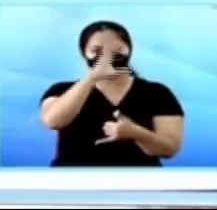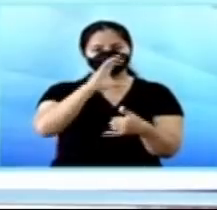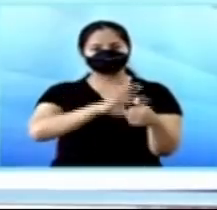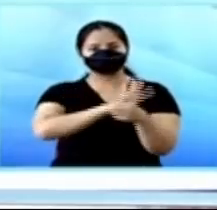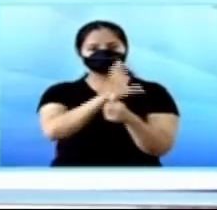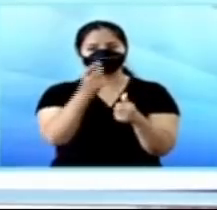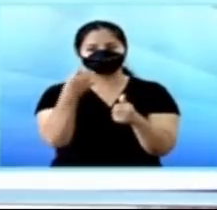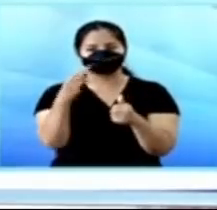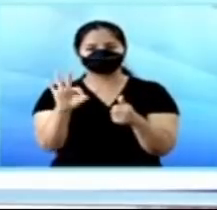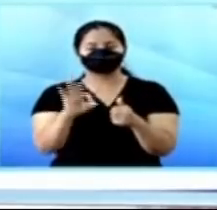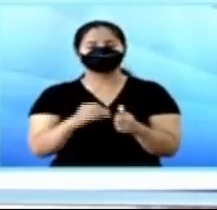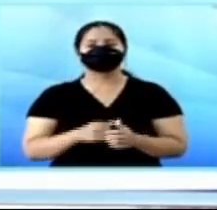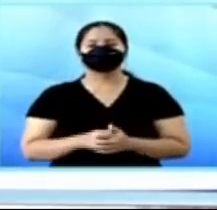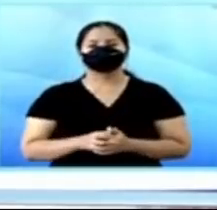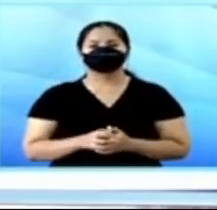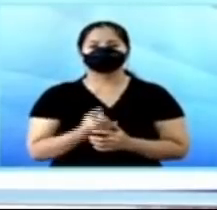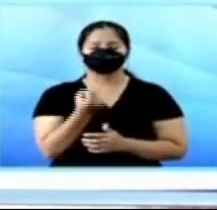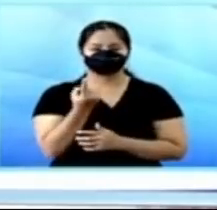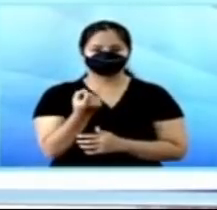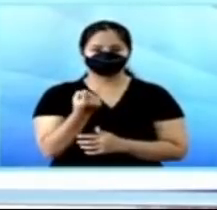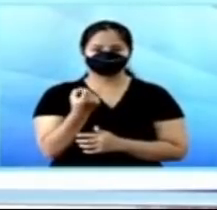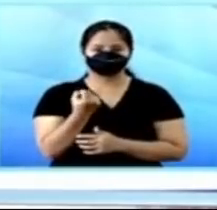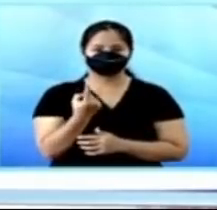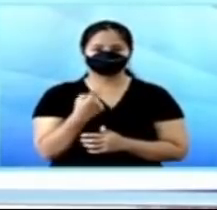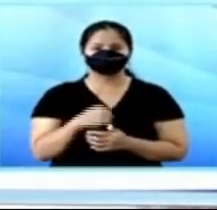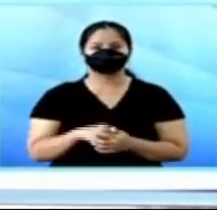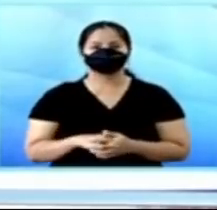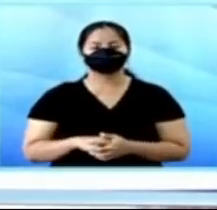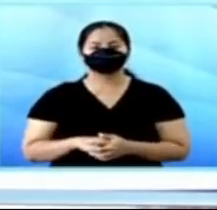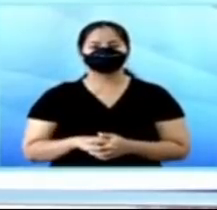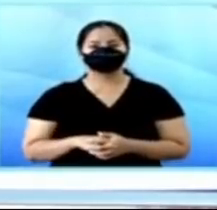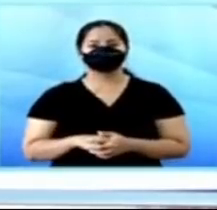โควิด-19 อย่างฮีบด่วนนะ